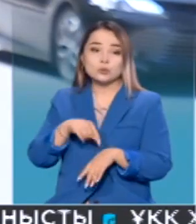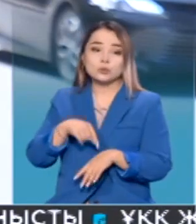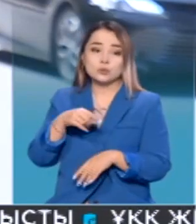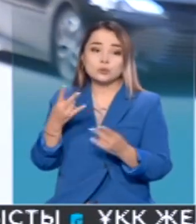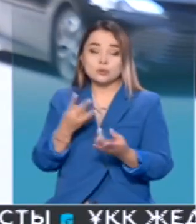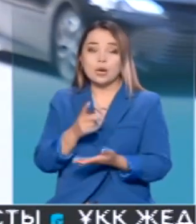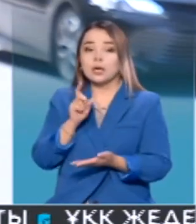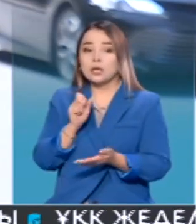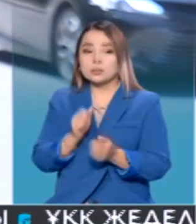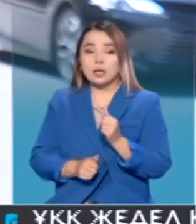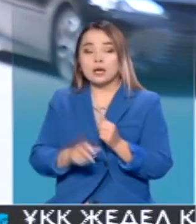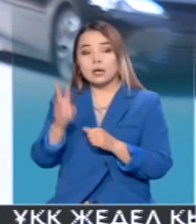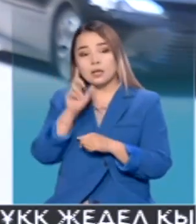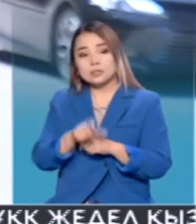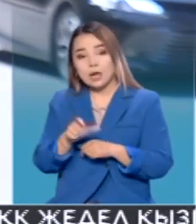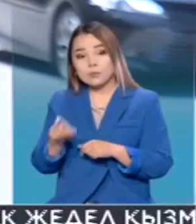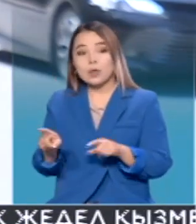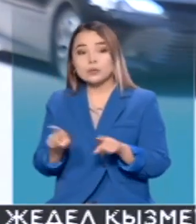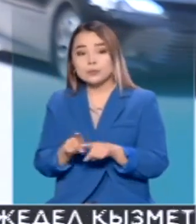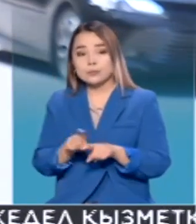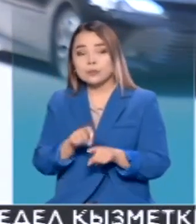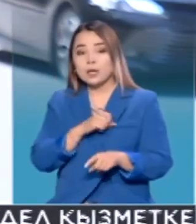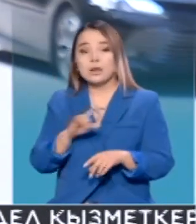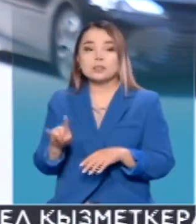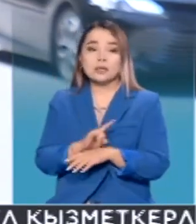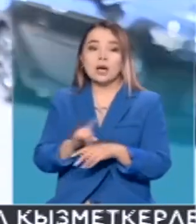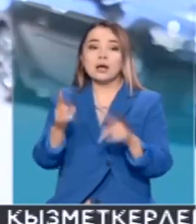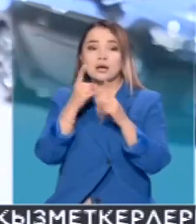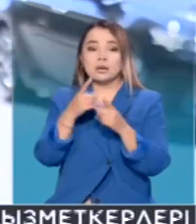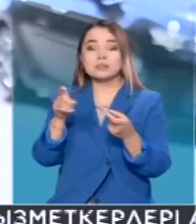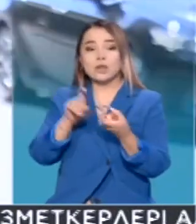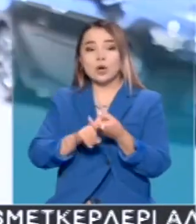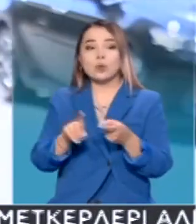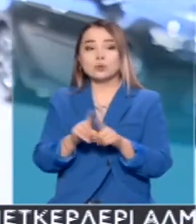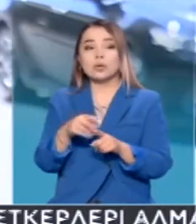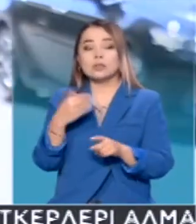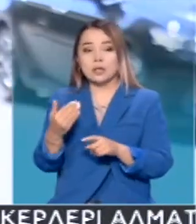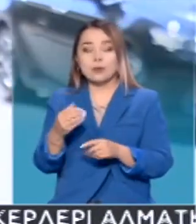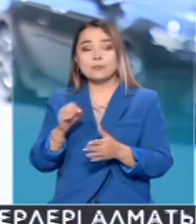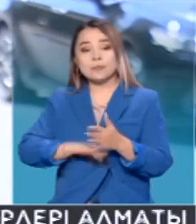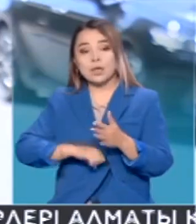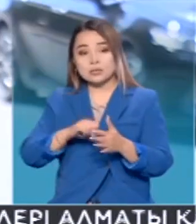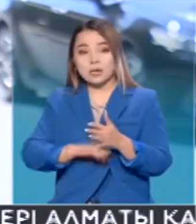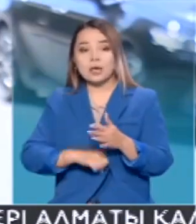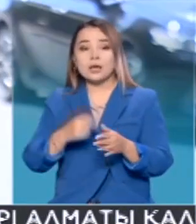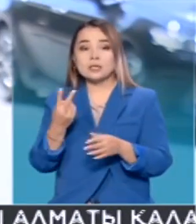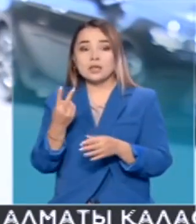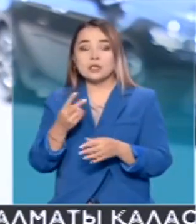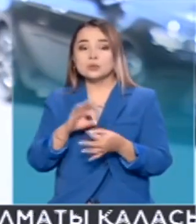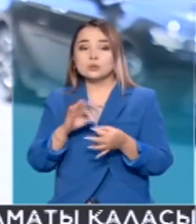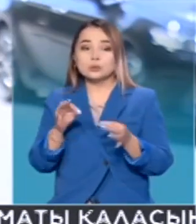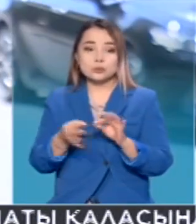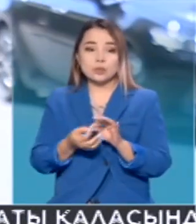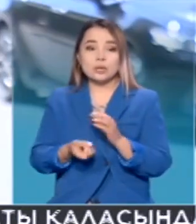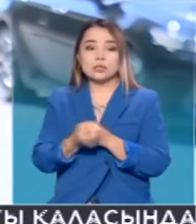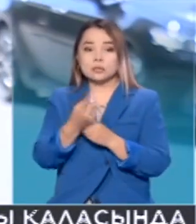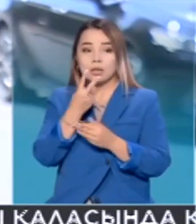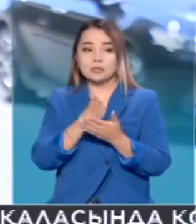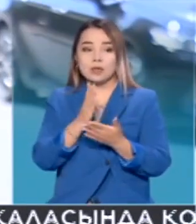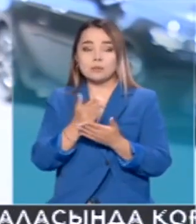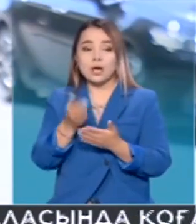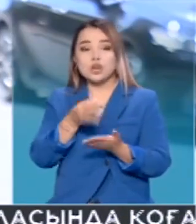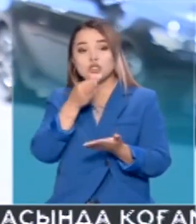Кез келген азамат өзі бір жалған ақпарат тарату арқылы соның жаңағы салдарынан екінші бір қиыншылықтар